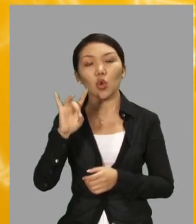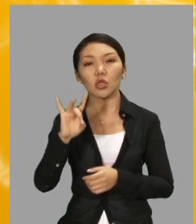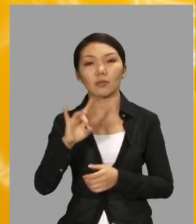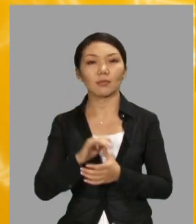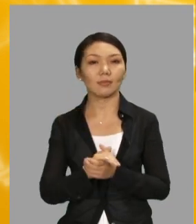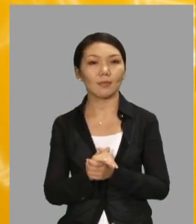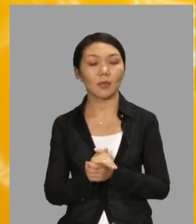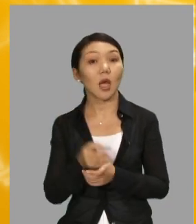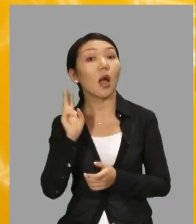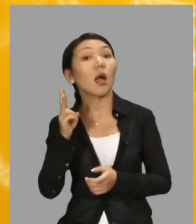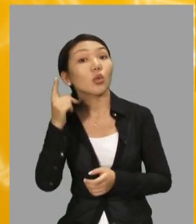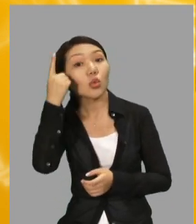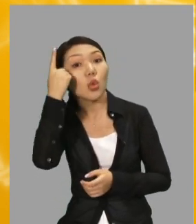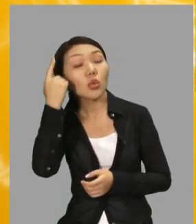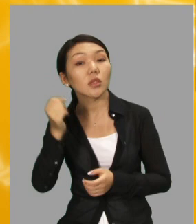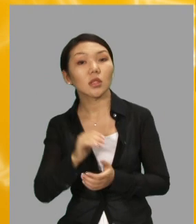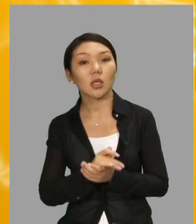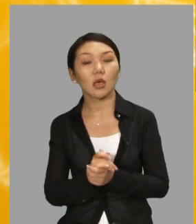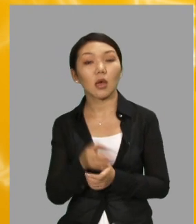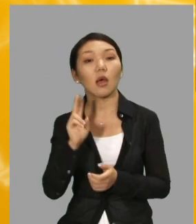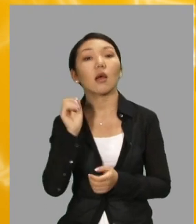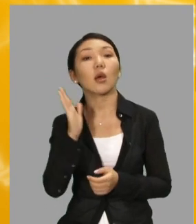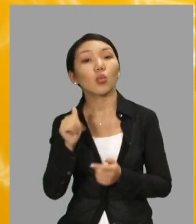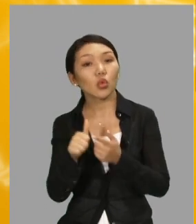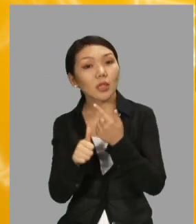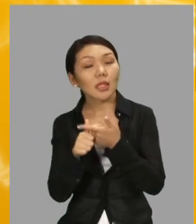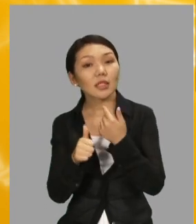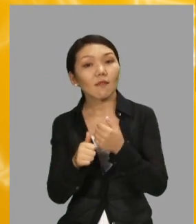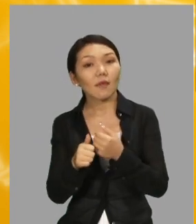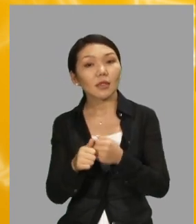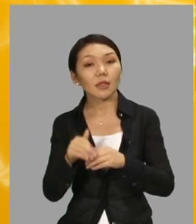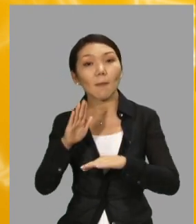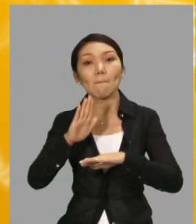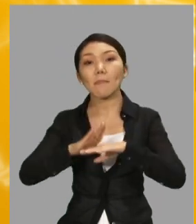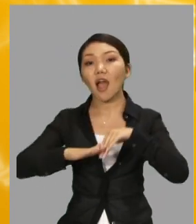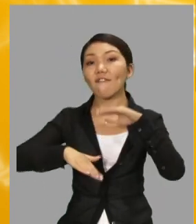А кто знает, ребята, как будет называться профессия